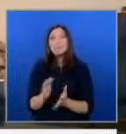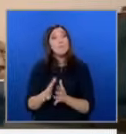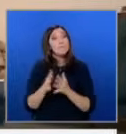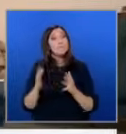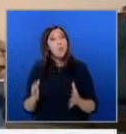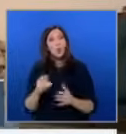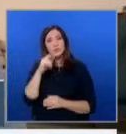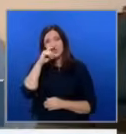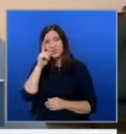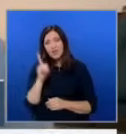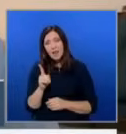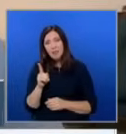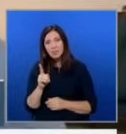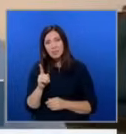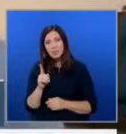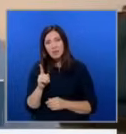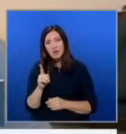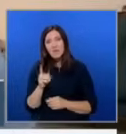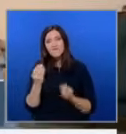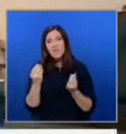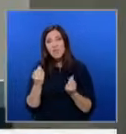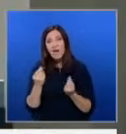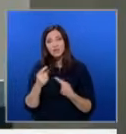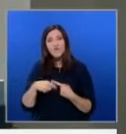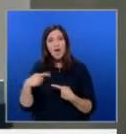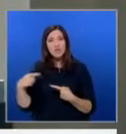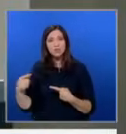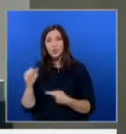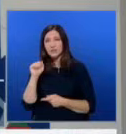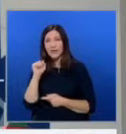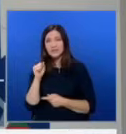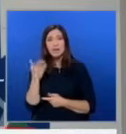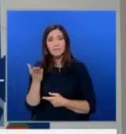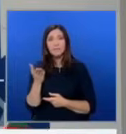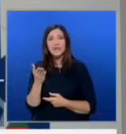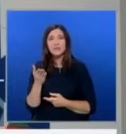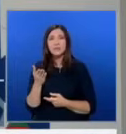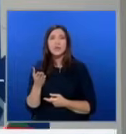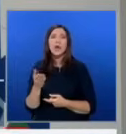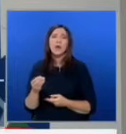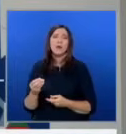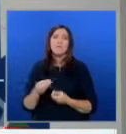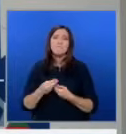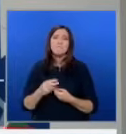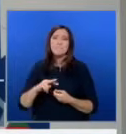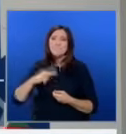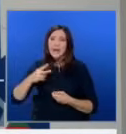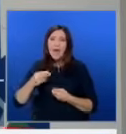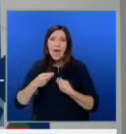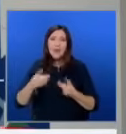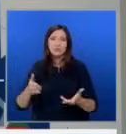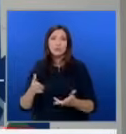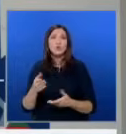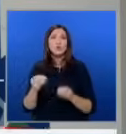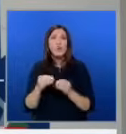много значителен финансов ресурс на касата. Тези преразходи, които се появиха април и май месец, на